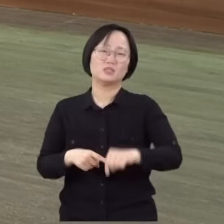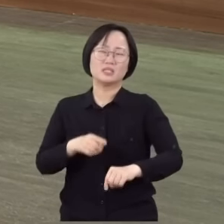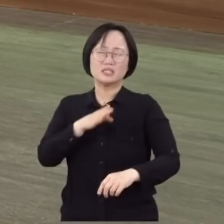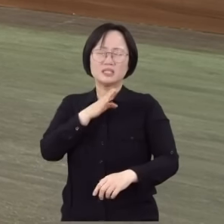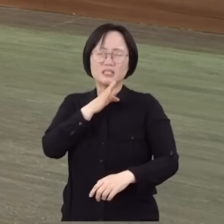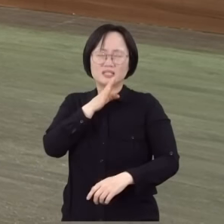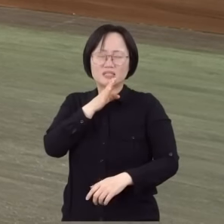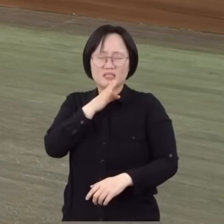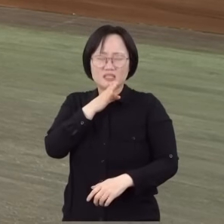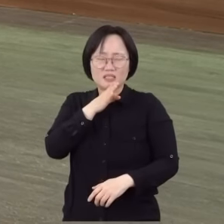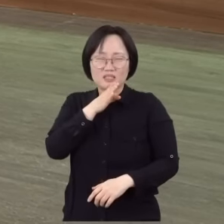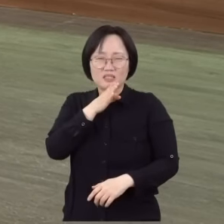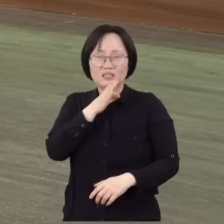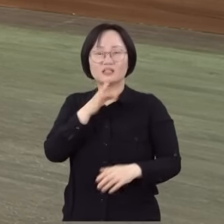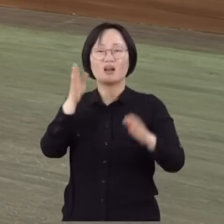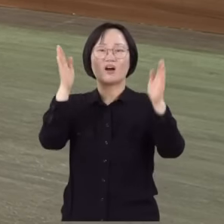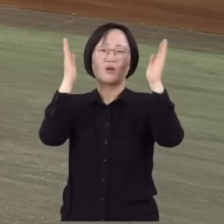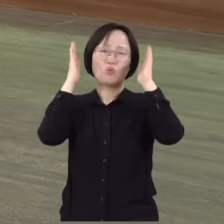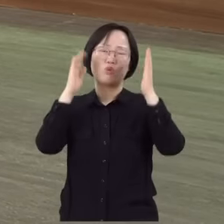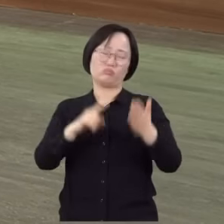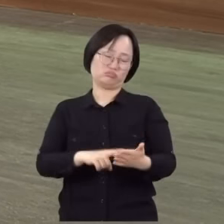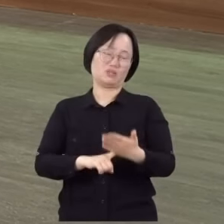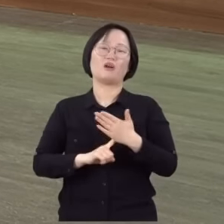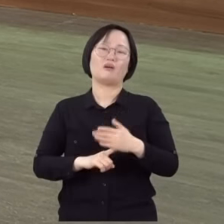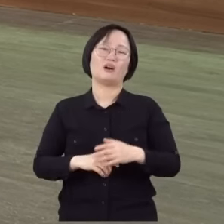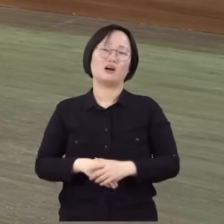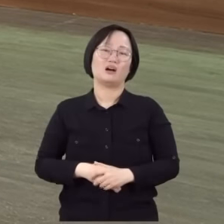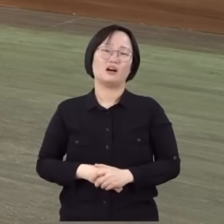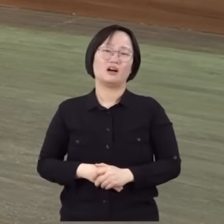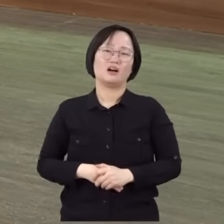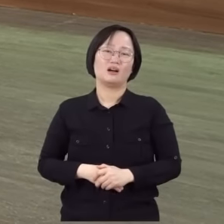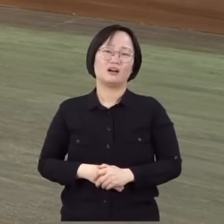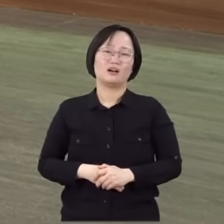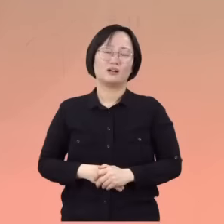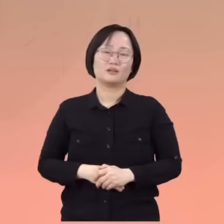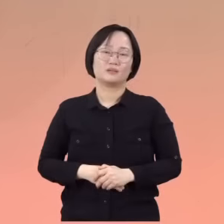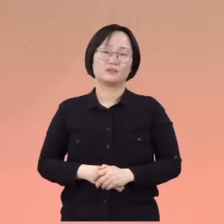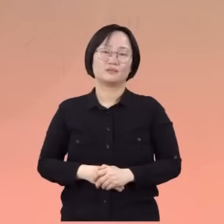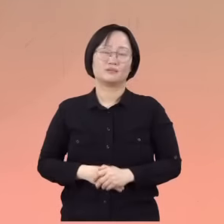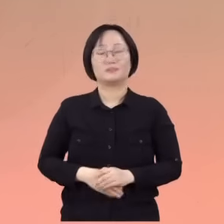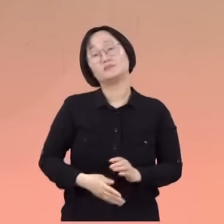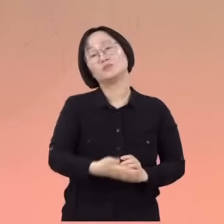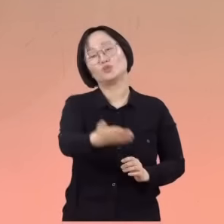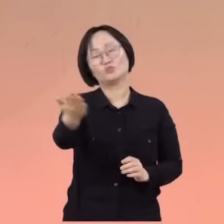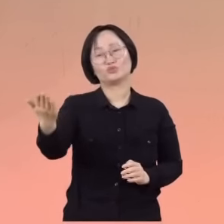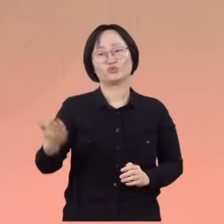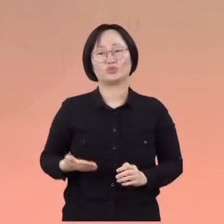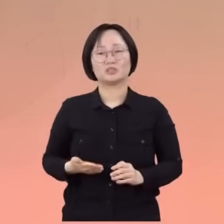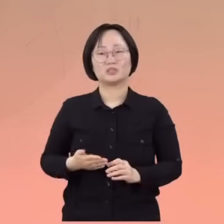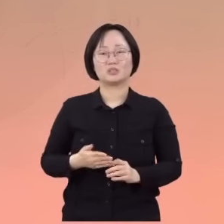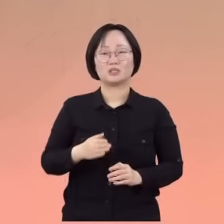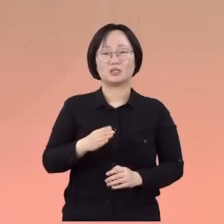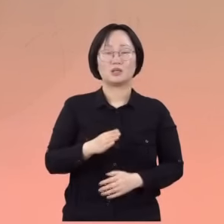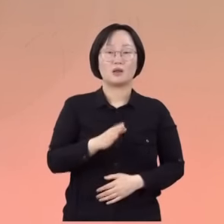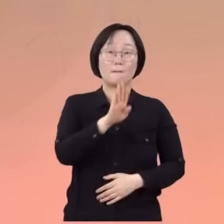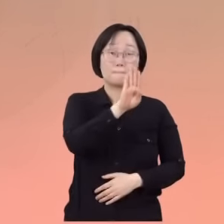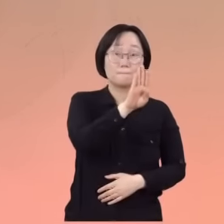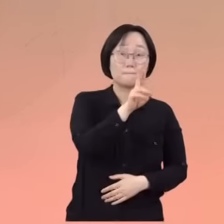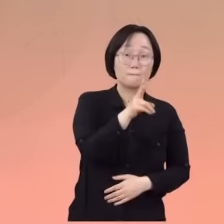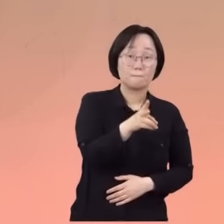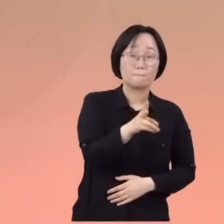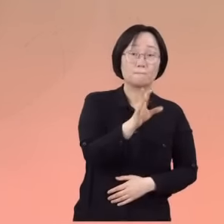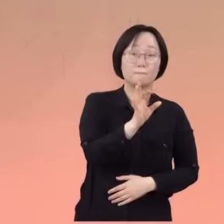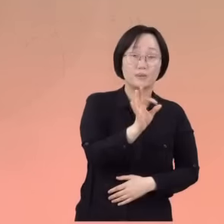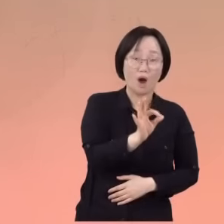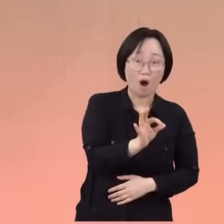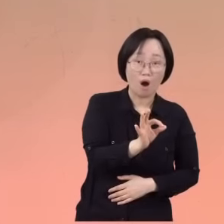드러난다라고 옛 큰 스님들께서 다 말씀하셨습니다 그래서 여러분 병중 일려